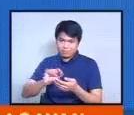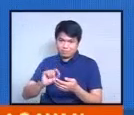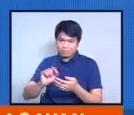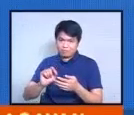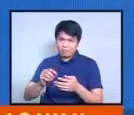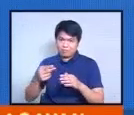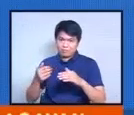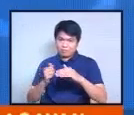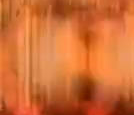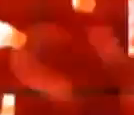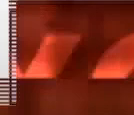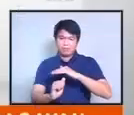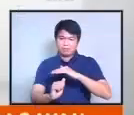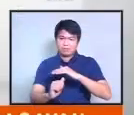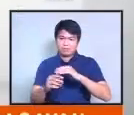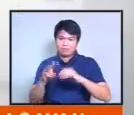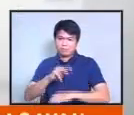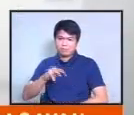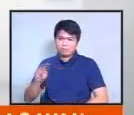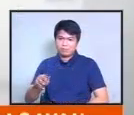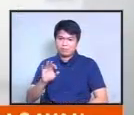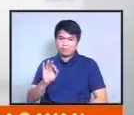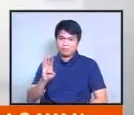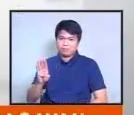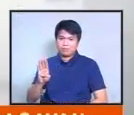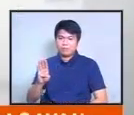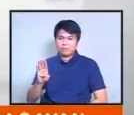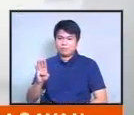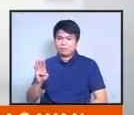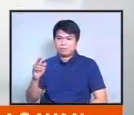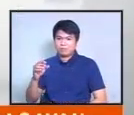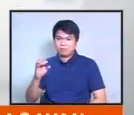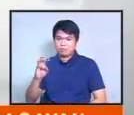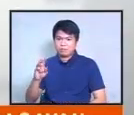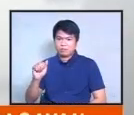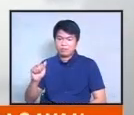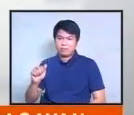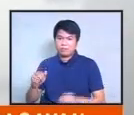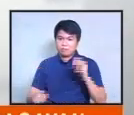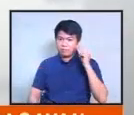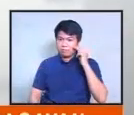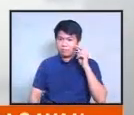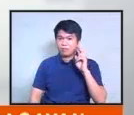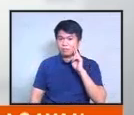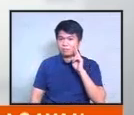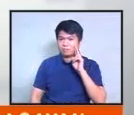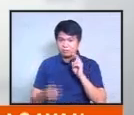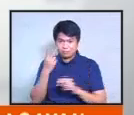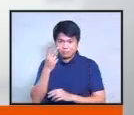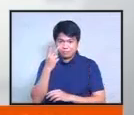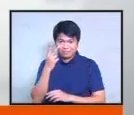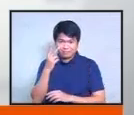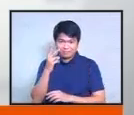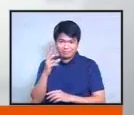underpass sa Maynila. Sa Facebook page ni OWA Deputy Executive Director Mocha Uson, makikita ang screenshot